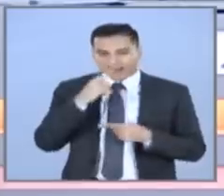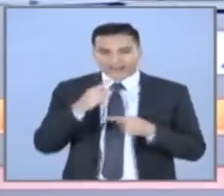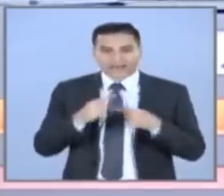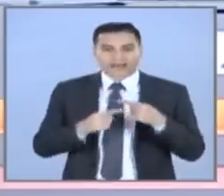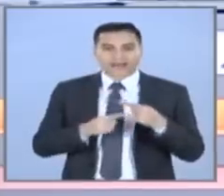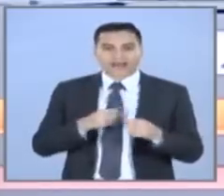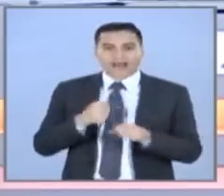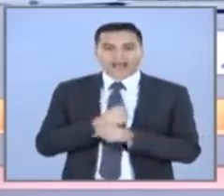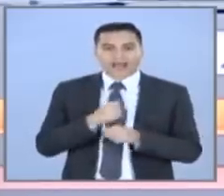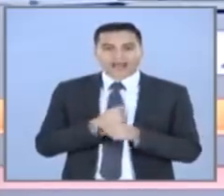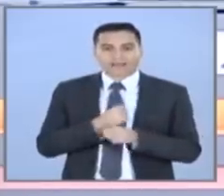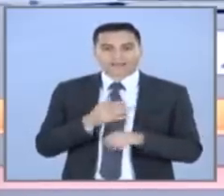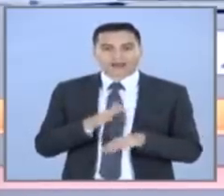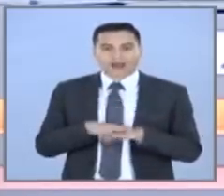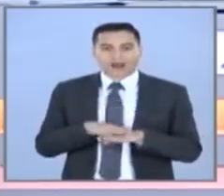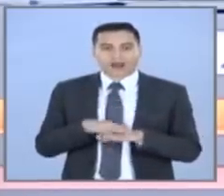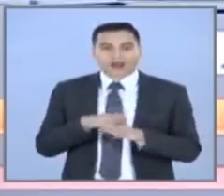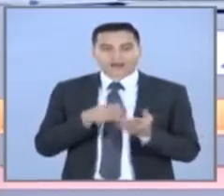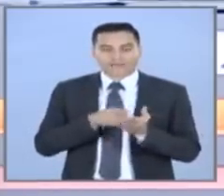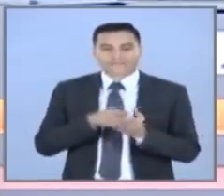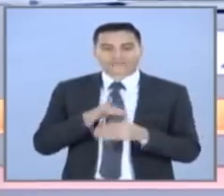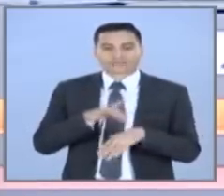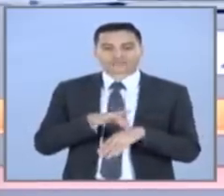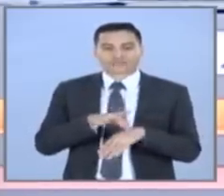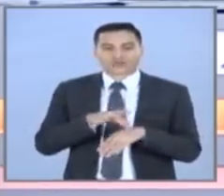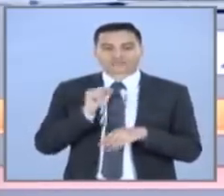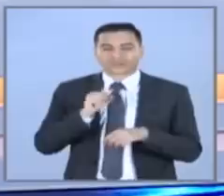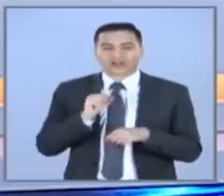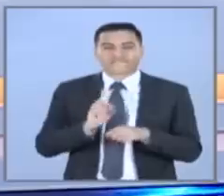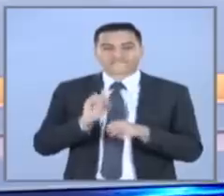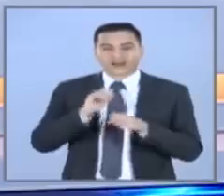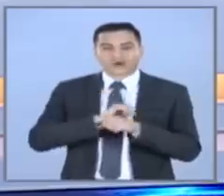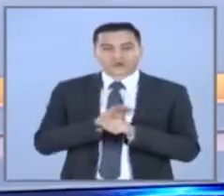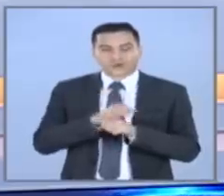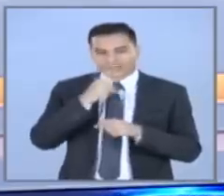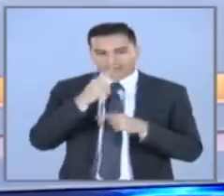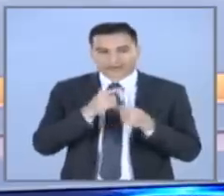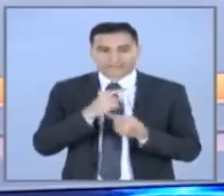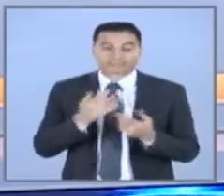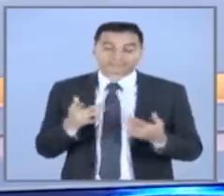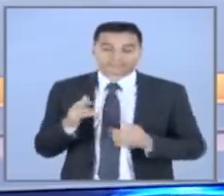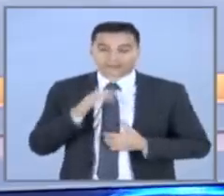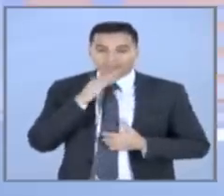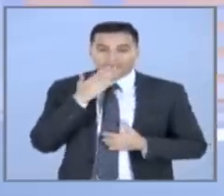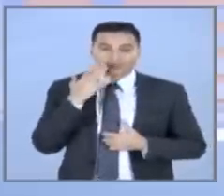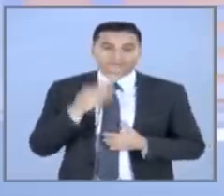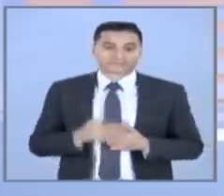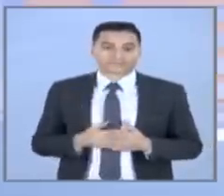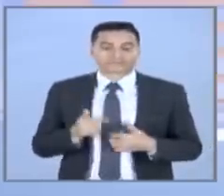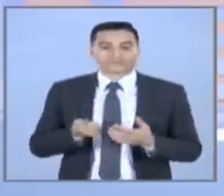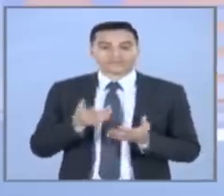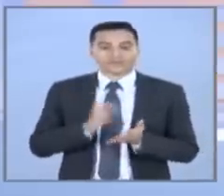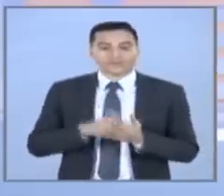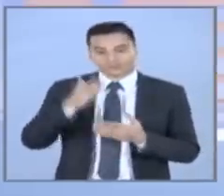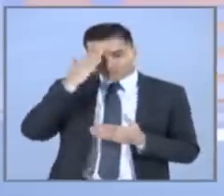نفس العمل في نفس المستشفى العزل في الكوفيد 19 وكملنا رسالتنا معهم. نشكر ربنا. فرصة ان